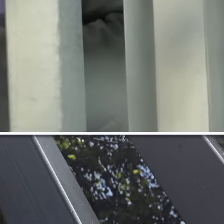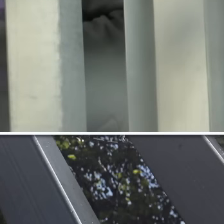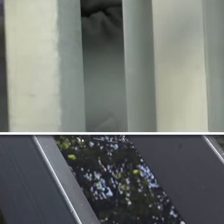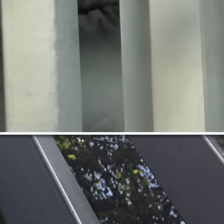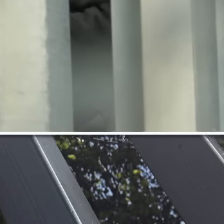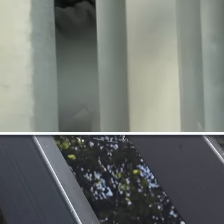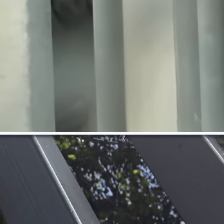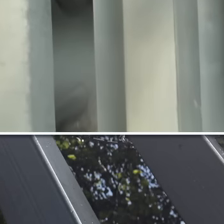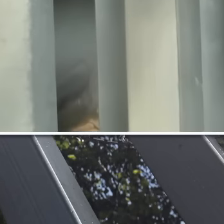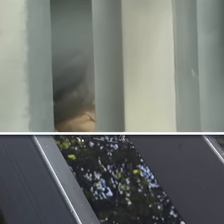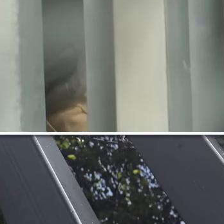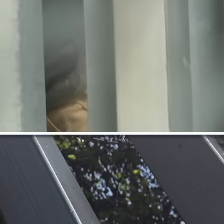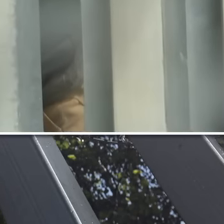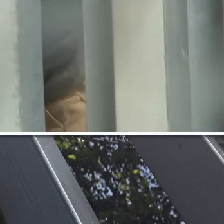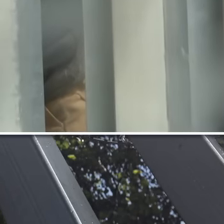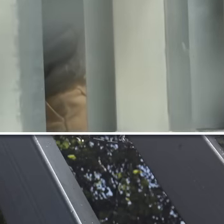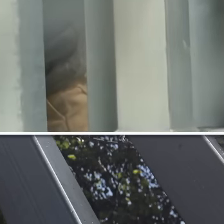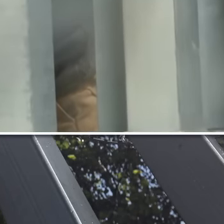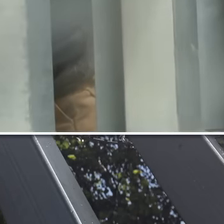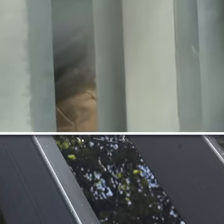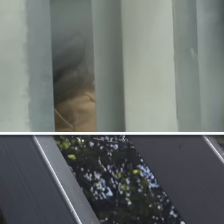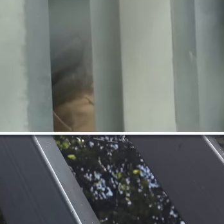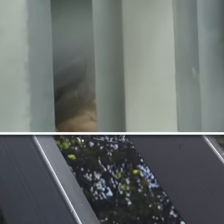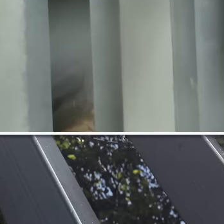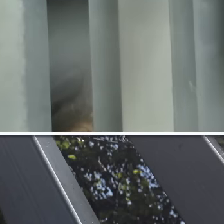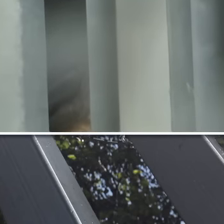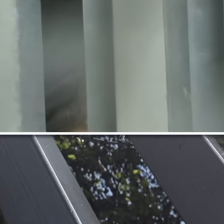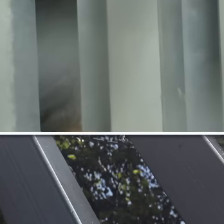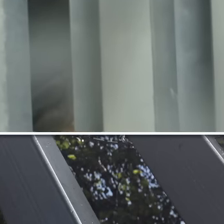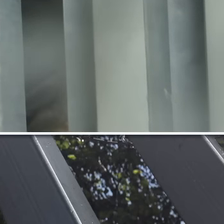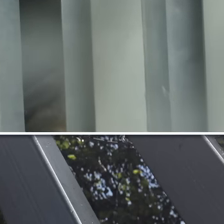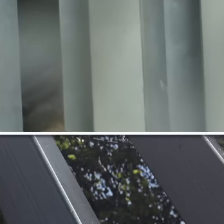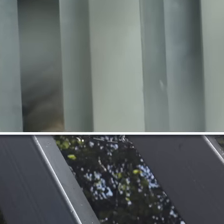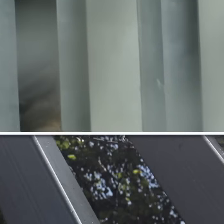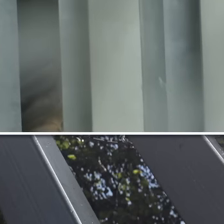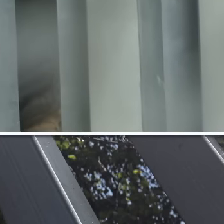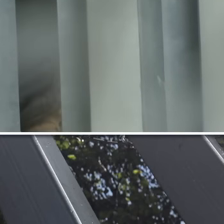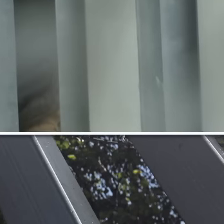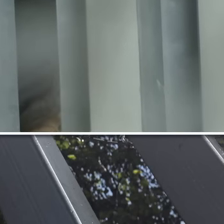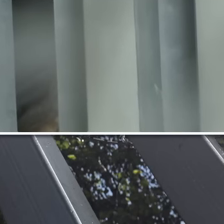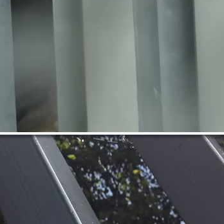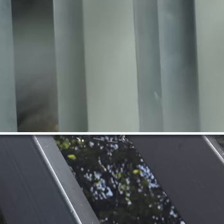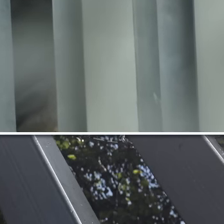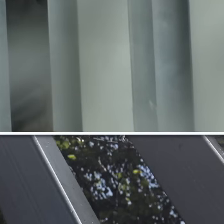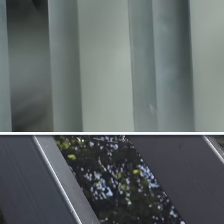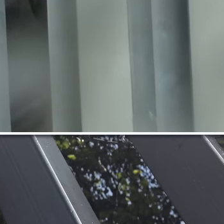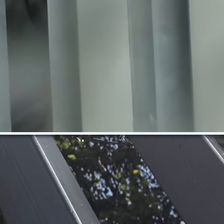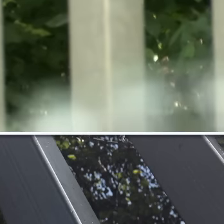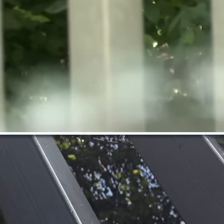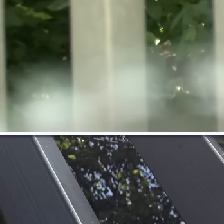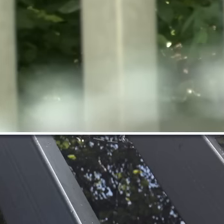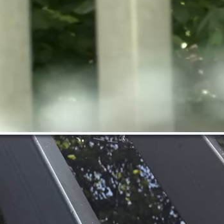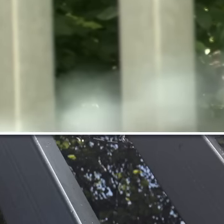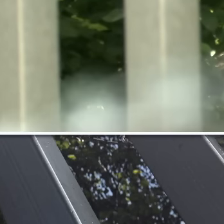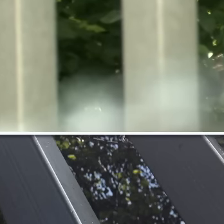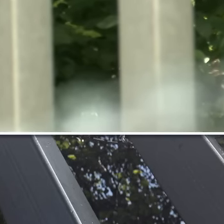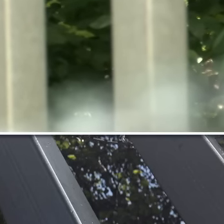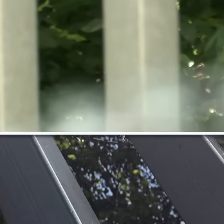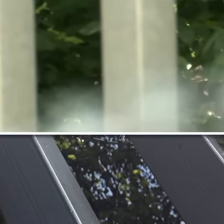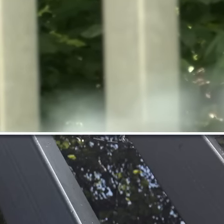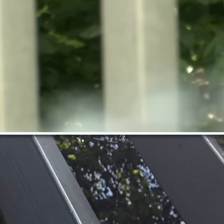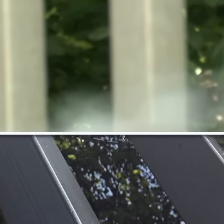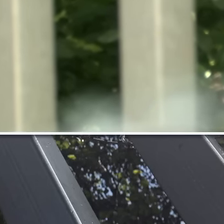przemysłowy szmugiel ludzi za pomocą łodzi z Libii czy z Algierii.